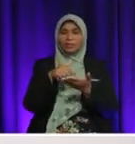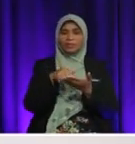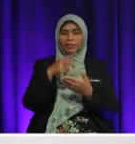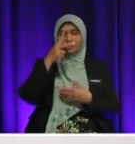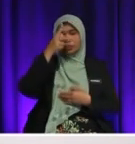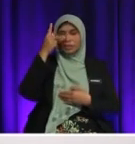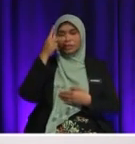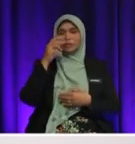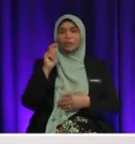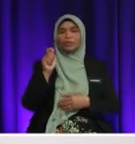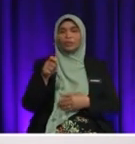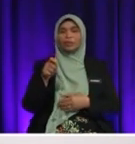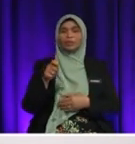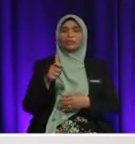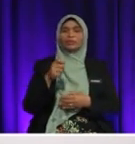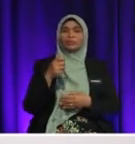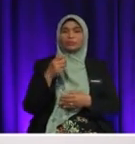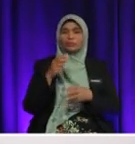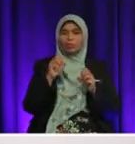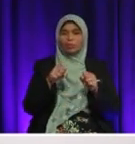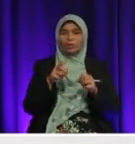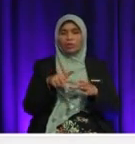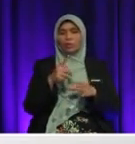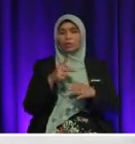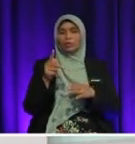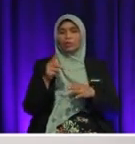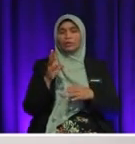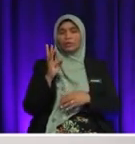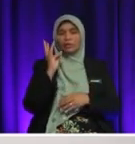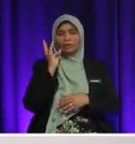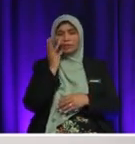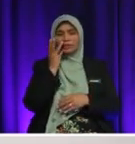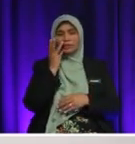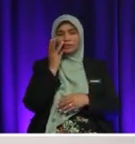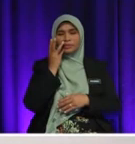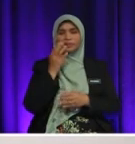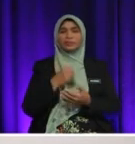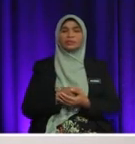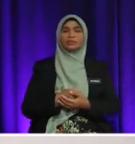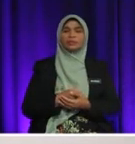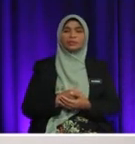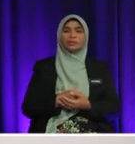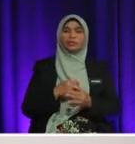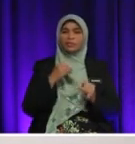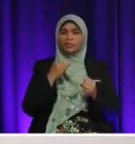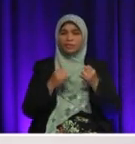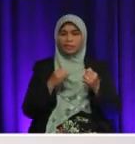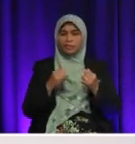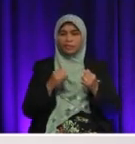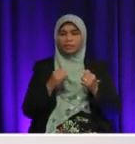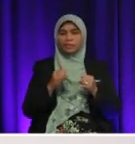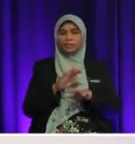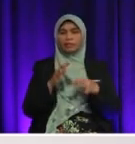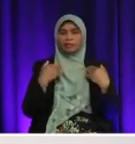kerana tongkat sakti boleh mengeluarkan nasi sehidang jika